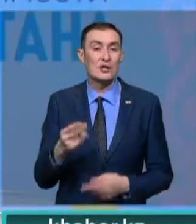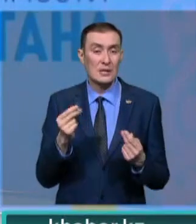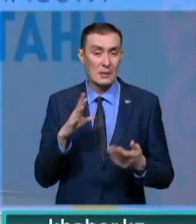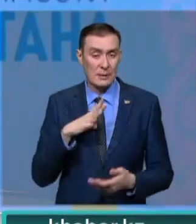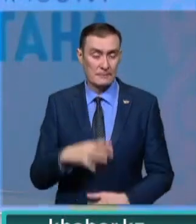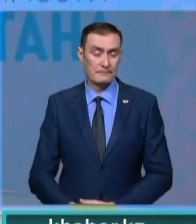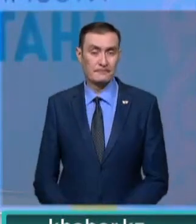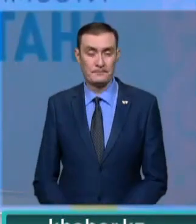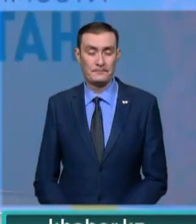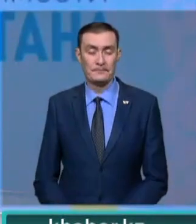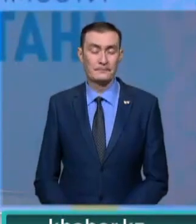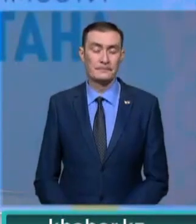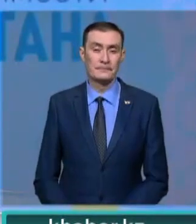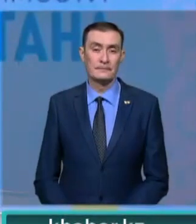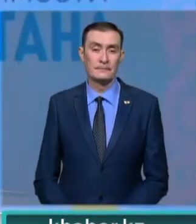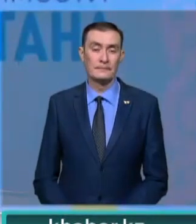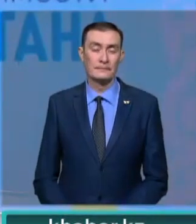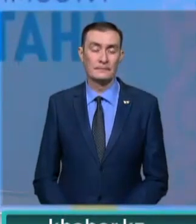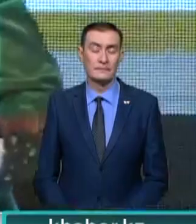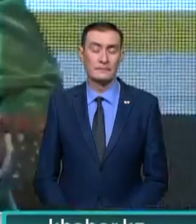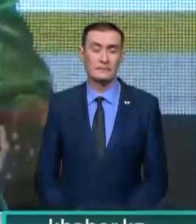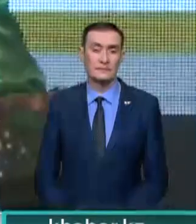тенге адмирал baker продолжит